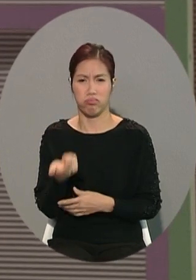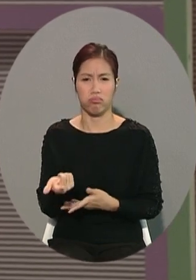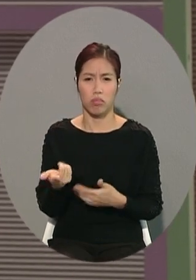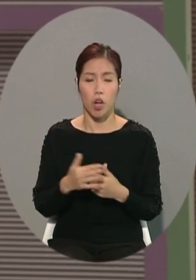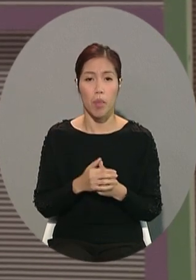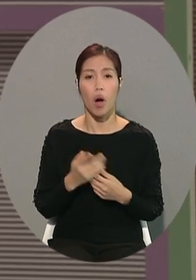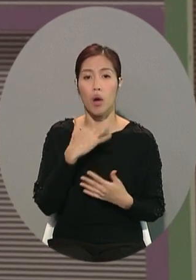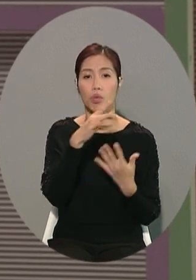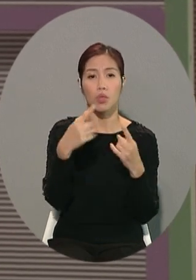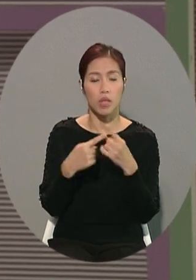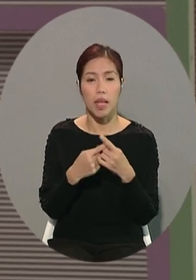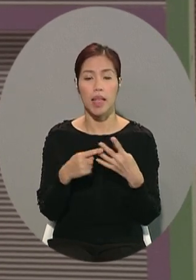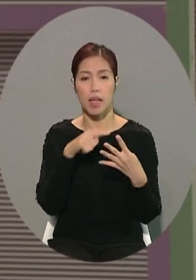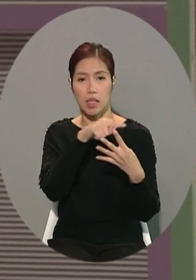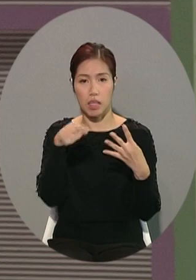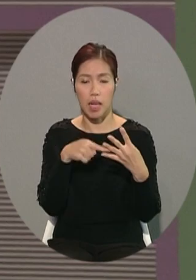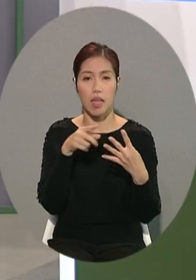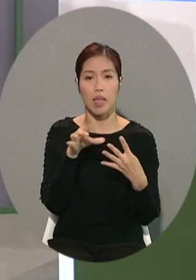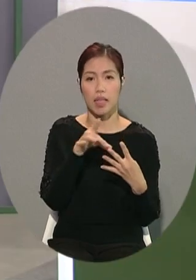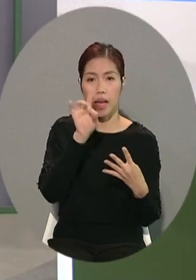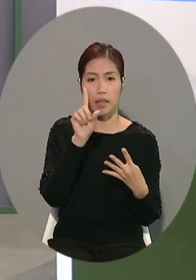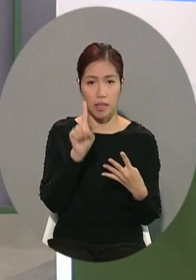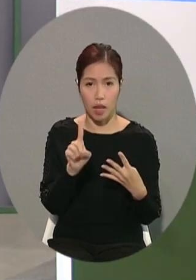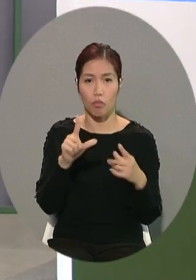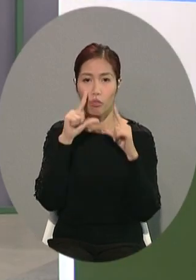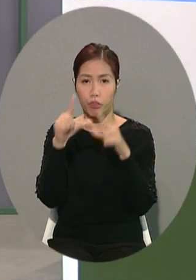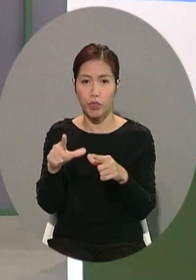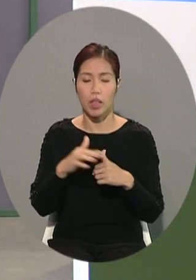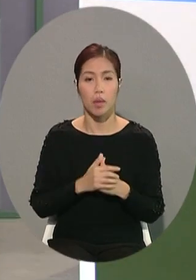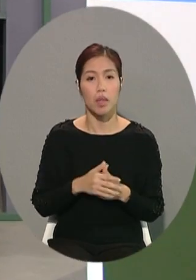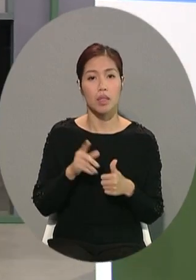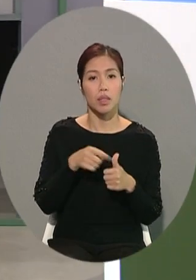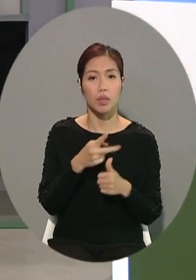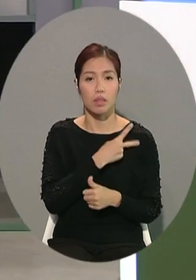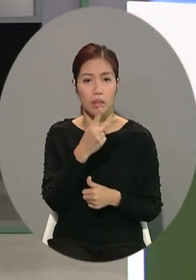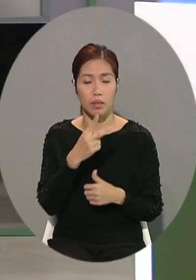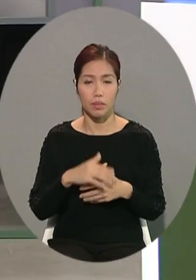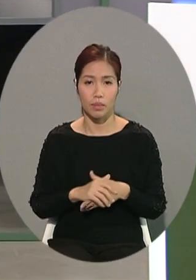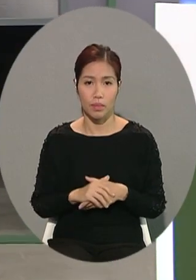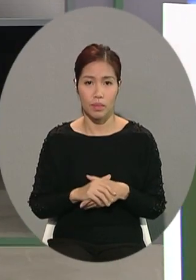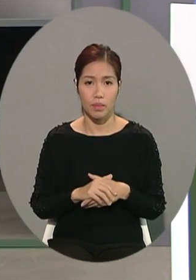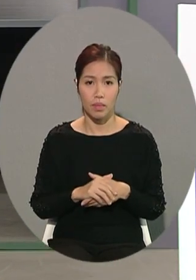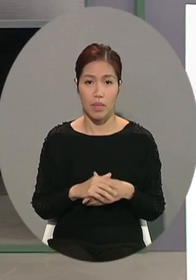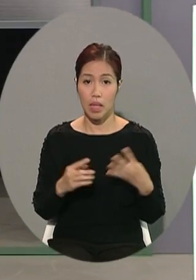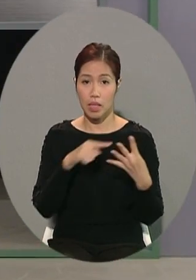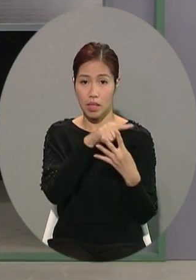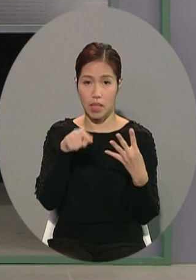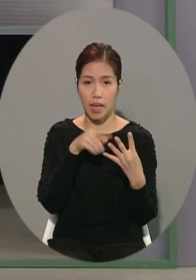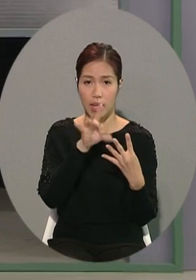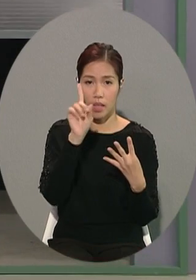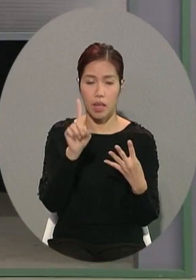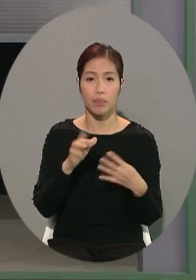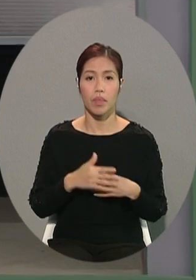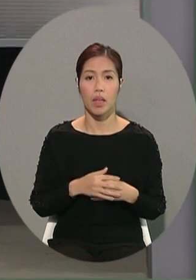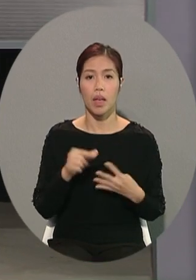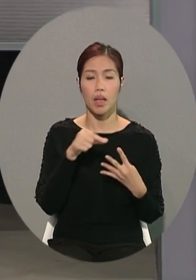選人就要4項之中揀一項回答我的問題。首先問一下2號啦，4項請揀一項。 我揀第一